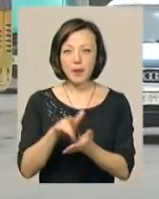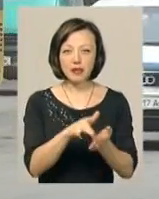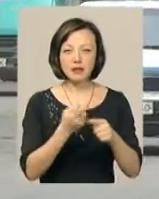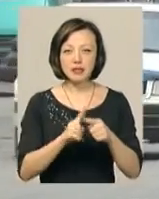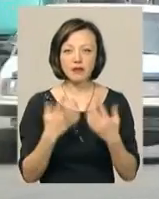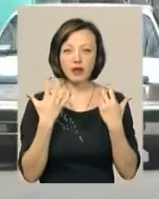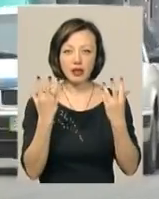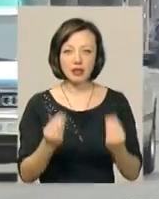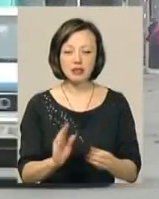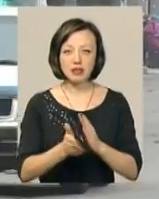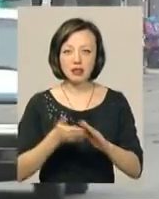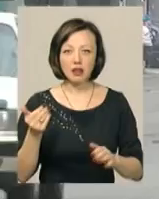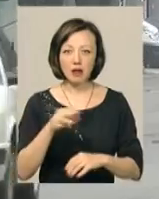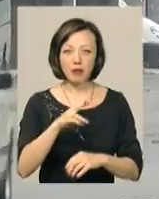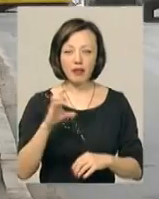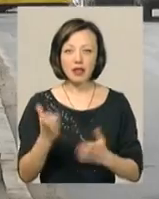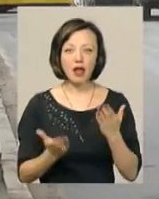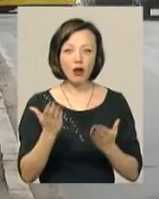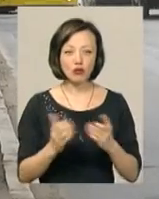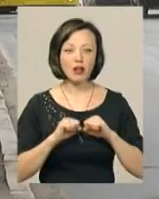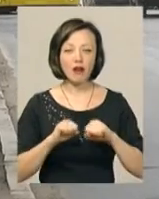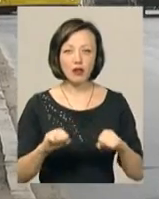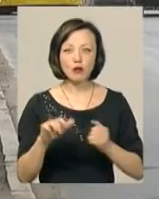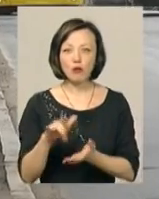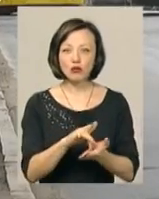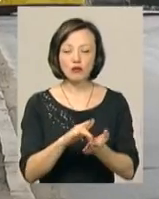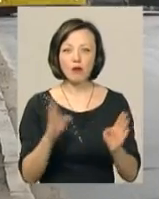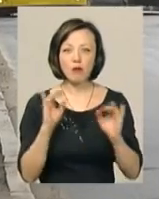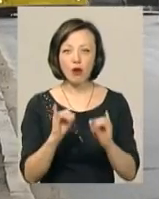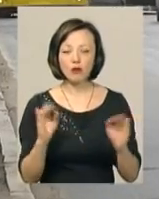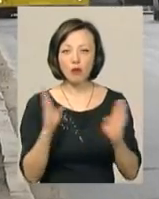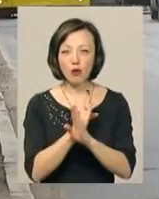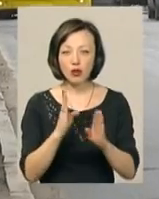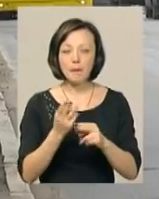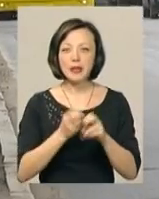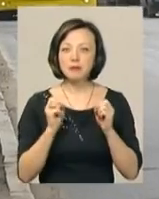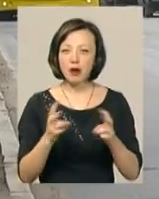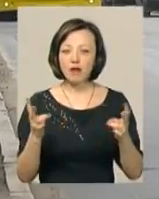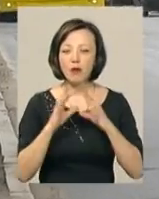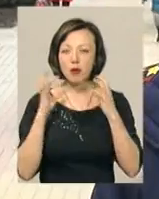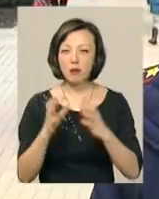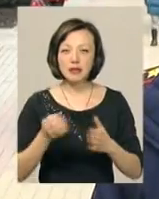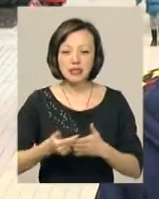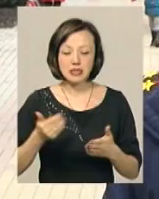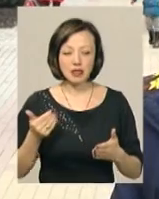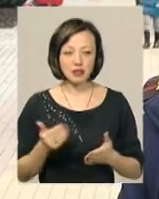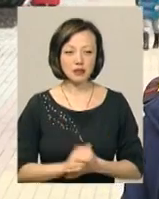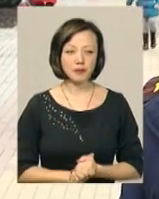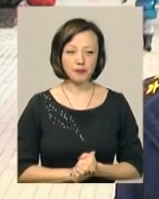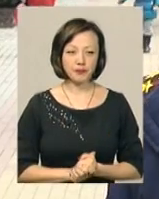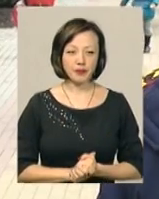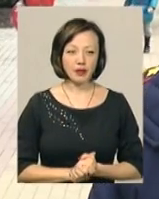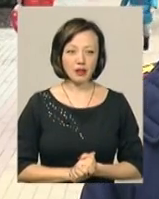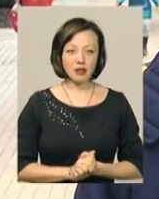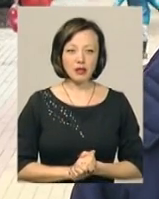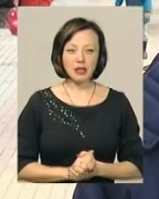вихідні закликають краєн-рятувальники. Якщо ж наважилися подорожувати у негоду, про безпеку варто подбати заздалегідь. Заправити повний бак пального для